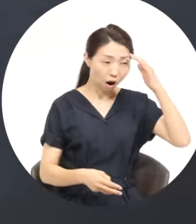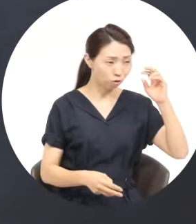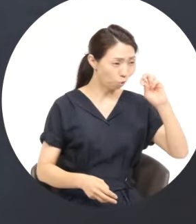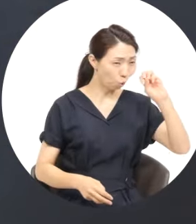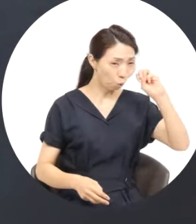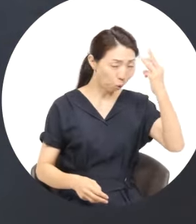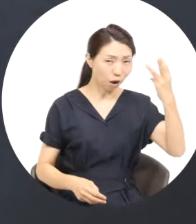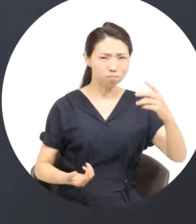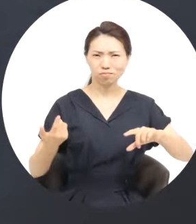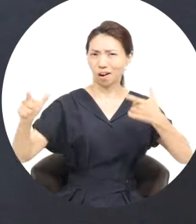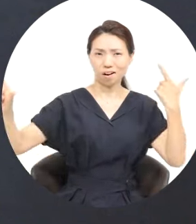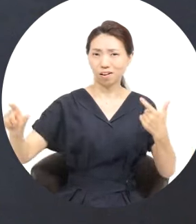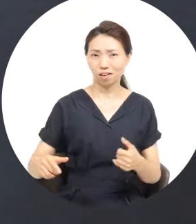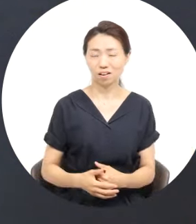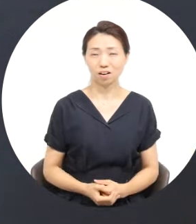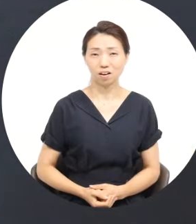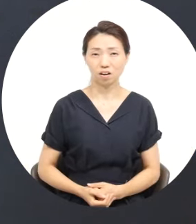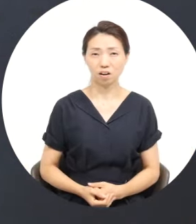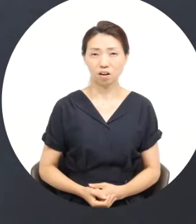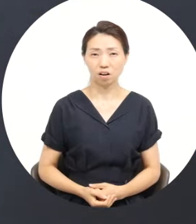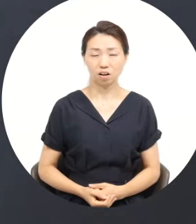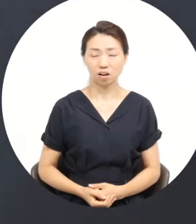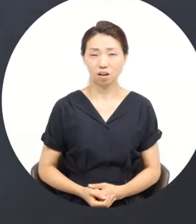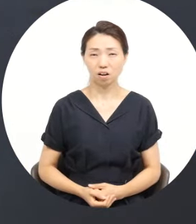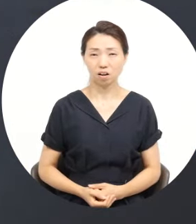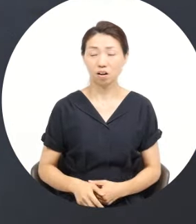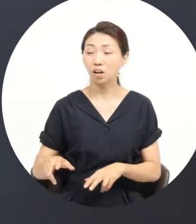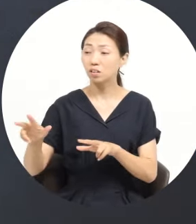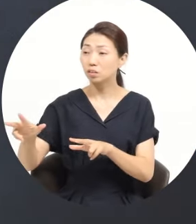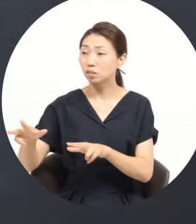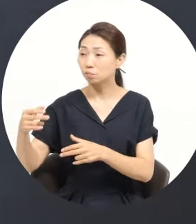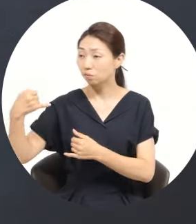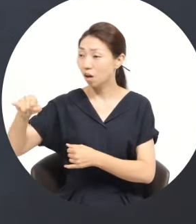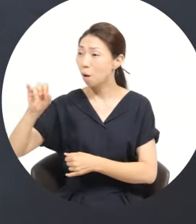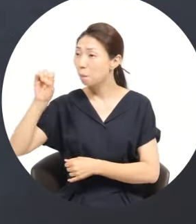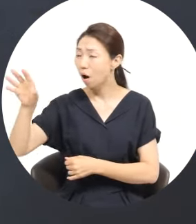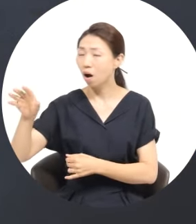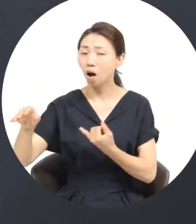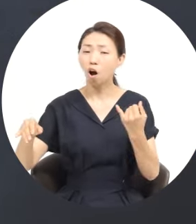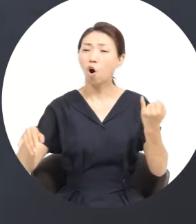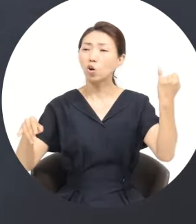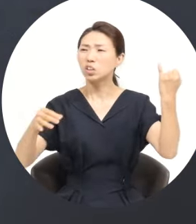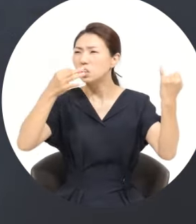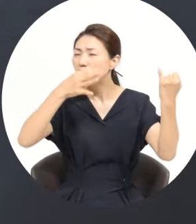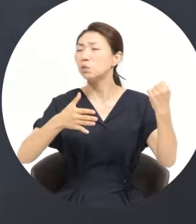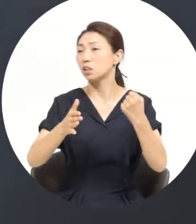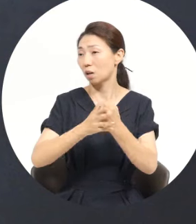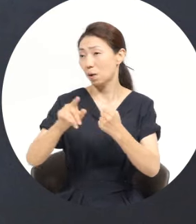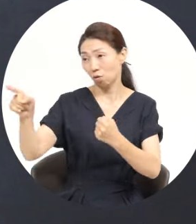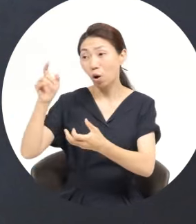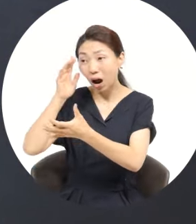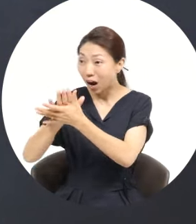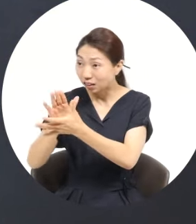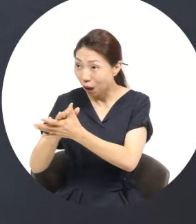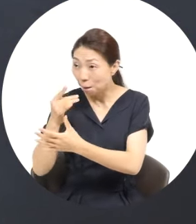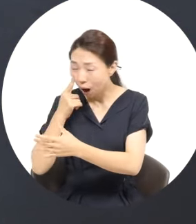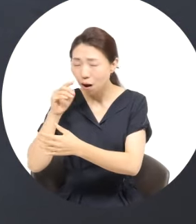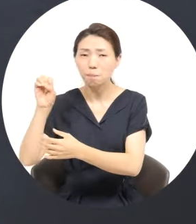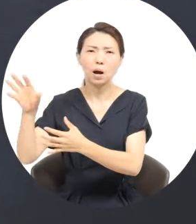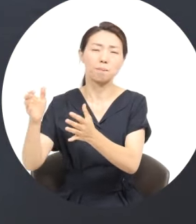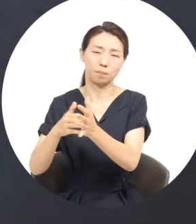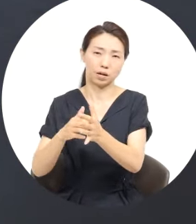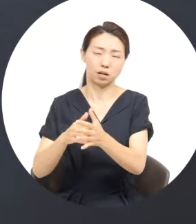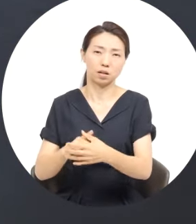우리나라 고3하고 다른데 언니가 힘드니까 네 알아서 공부해라 이러고 가면 되고 또 그 아이도